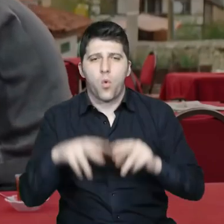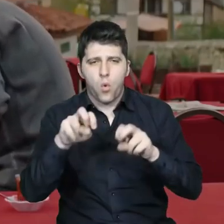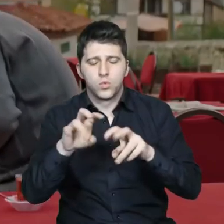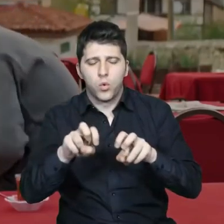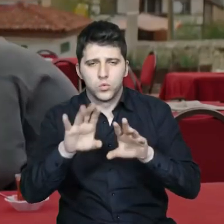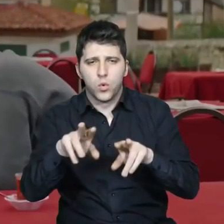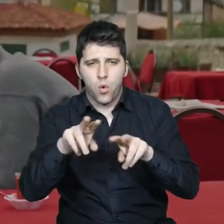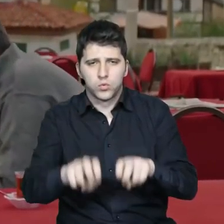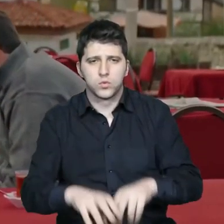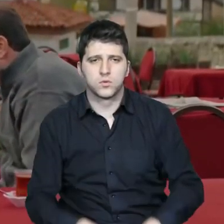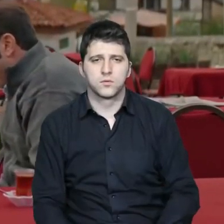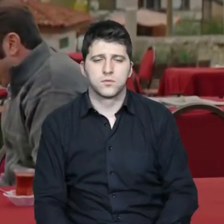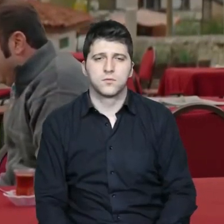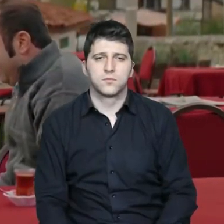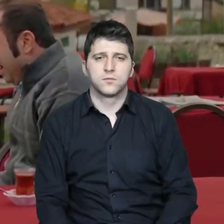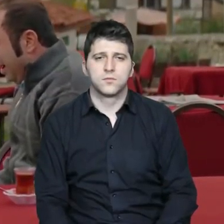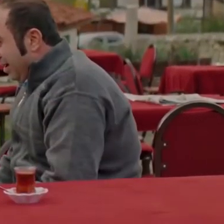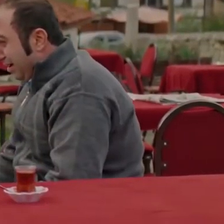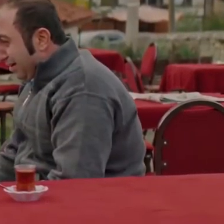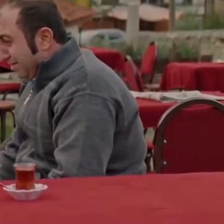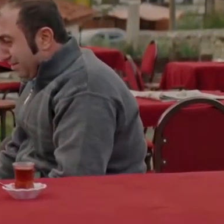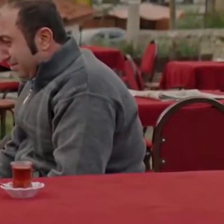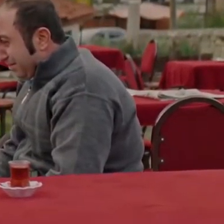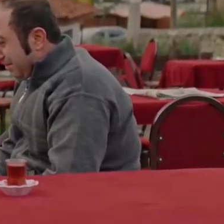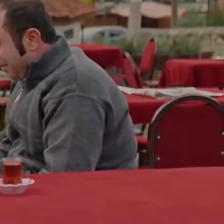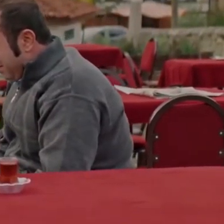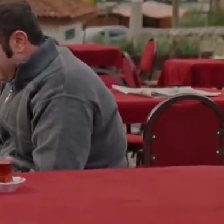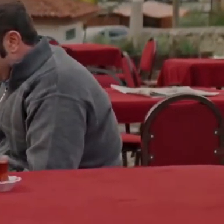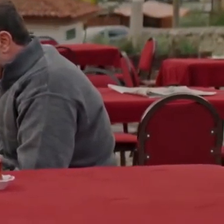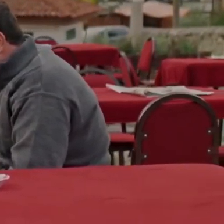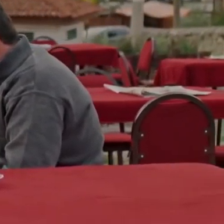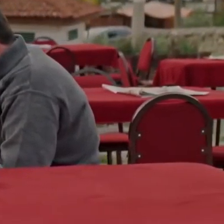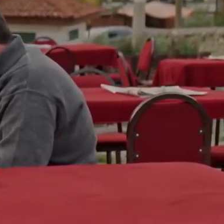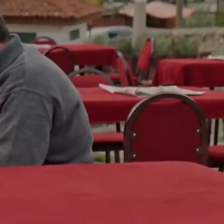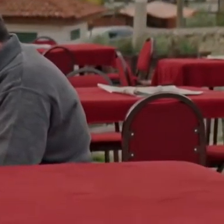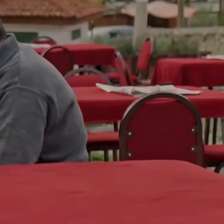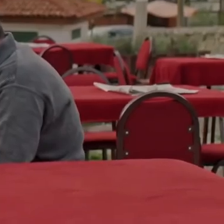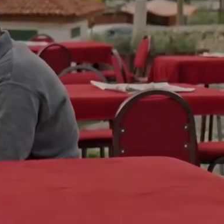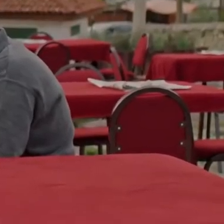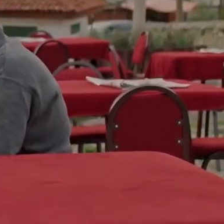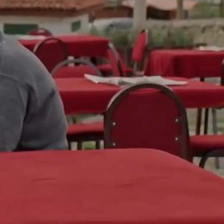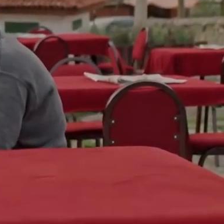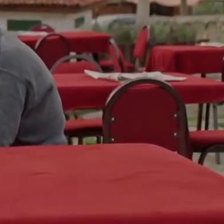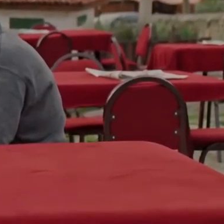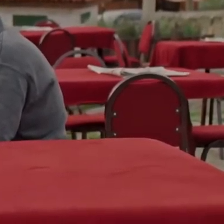bakayım sen. Otur. Oturttu. Kendi de oturuyor. Masada bir bardak çay var.